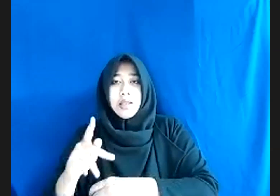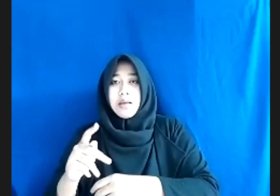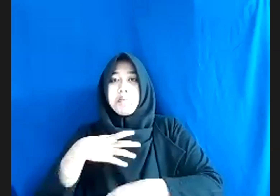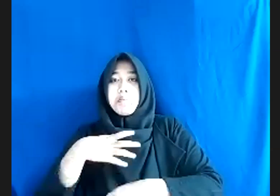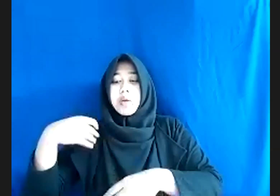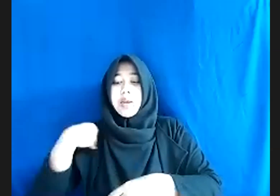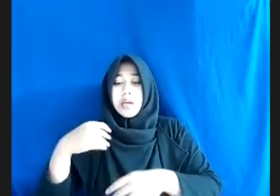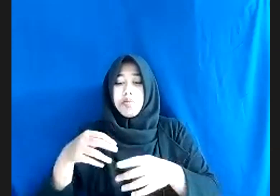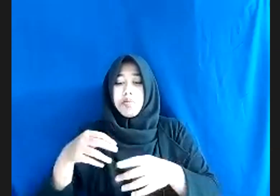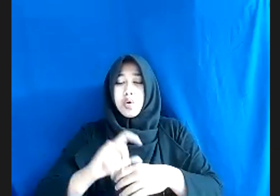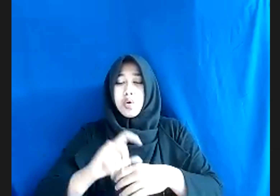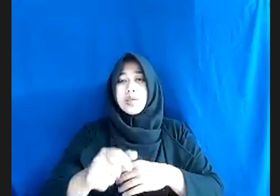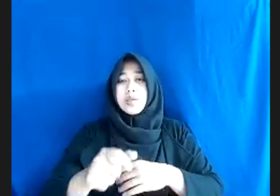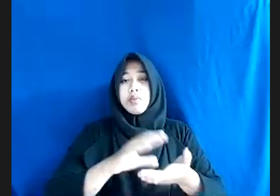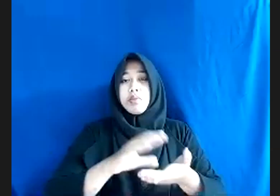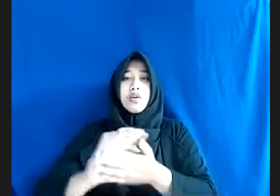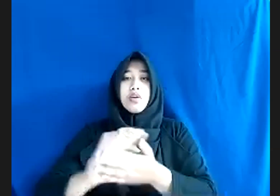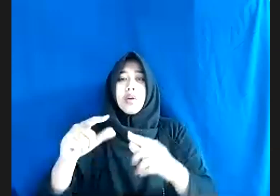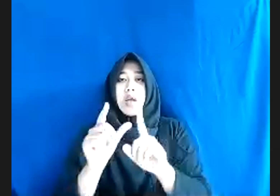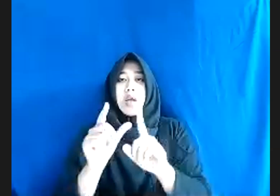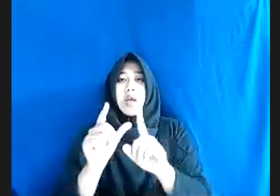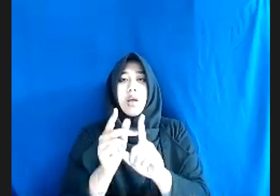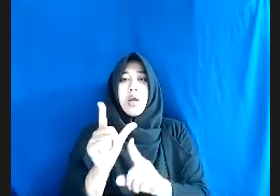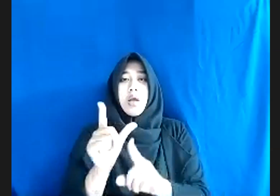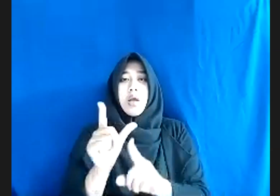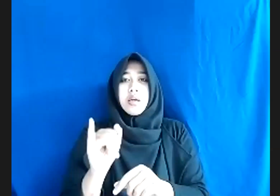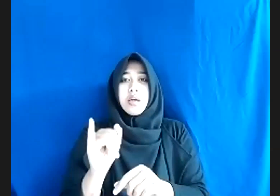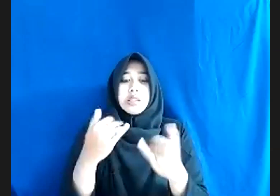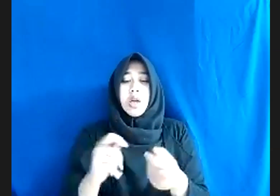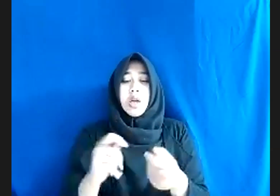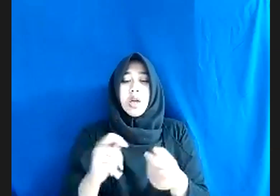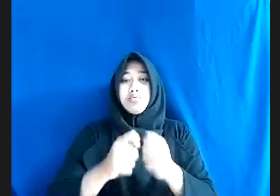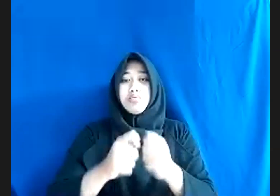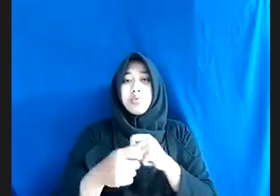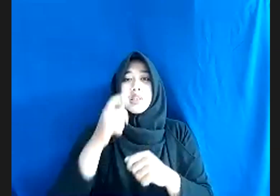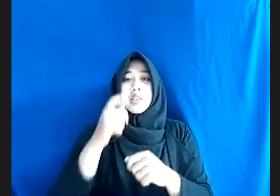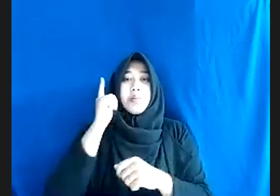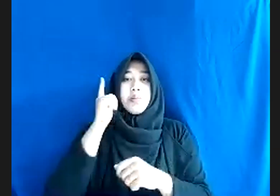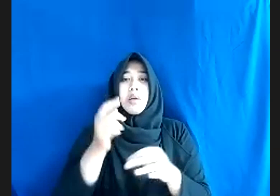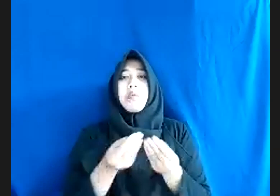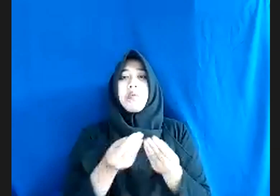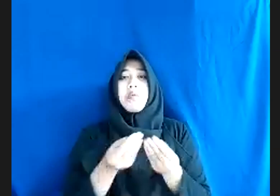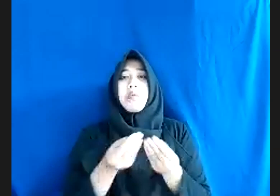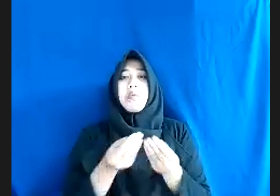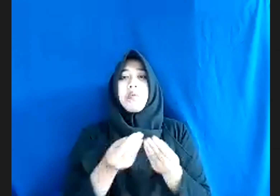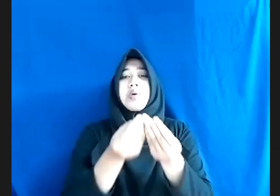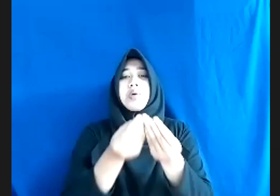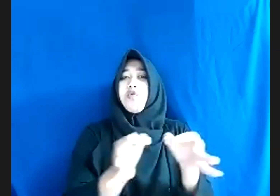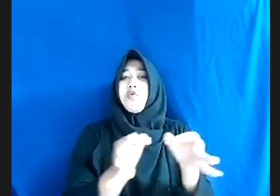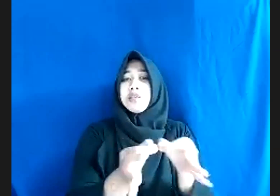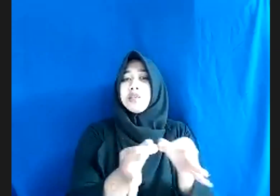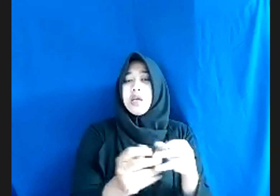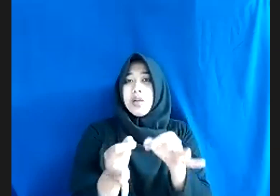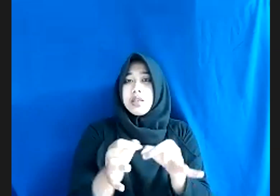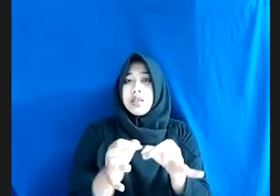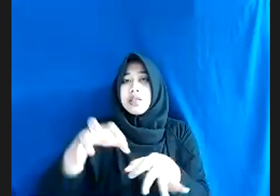banyak. Tugas pemerintah adalah memfasilitasinya. Fasilitasi dalam bentuk lingkaran-lingkaran kecil yang memungkinkan untuk itu. Kita